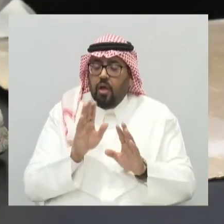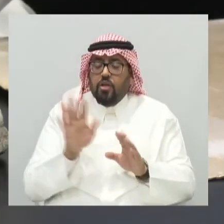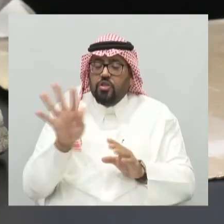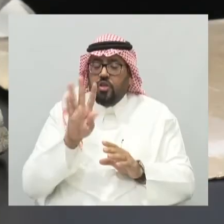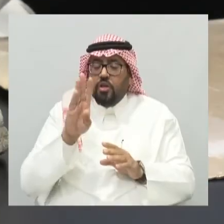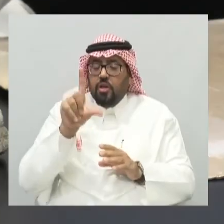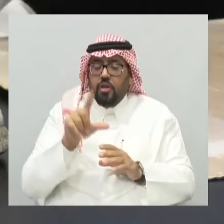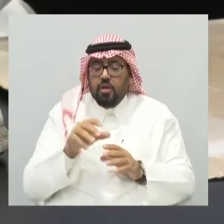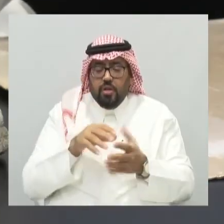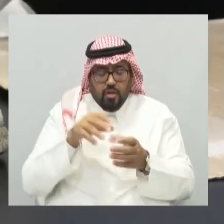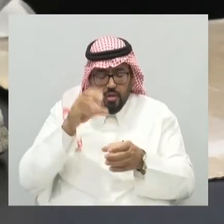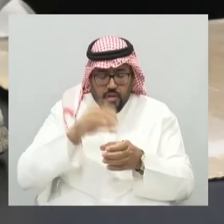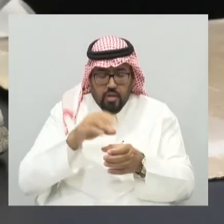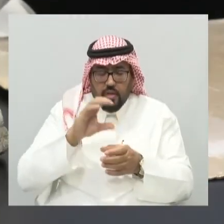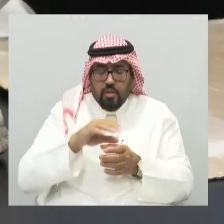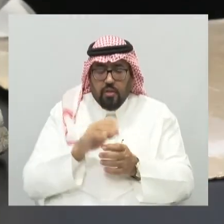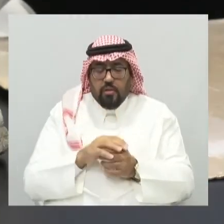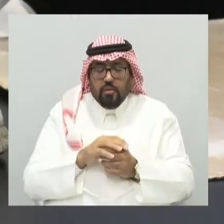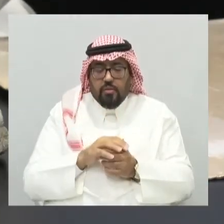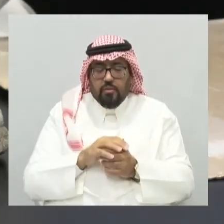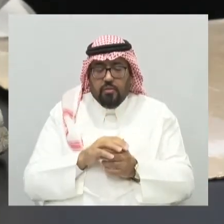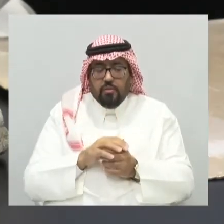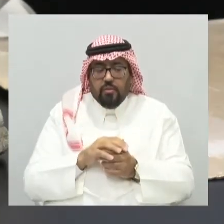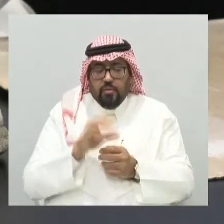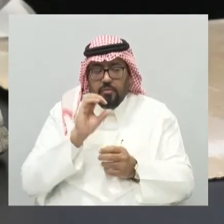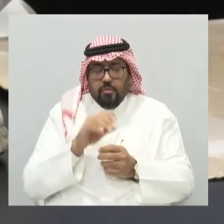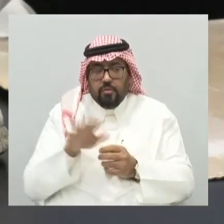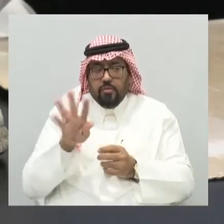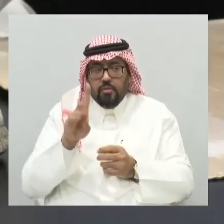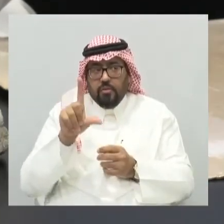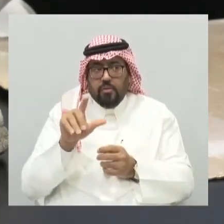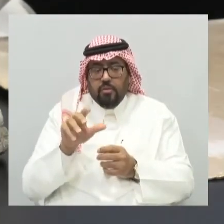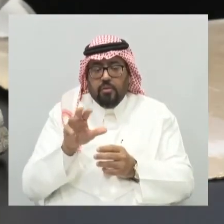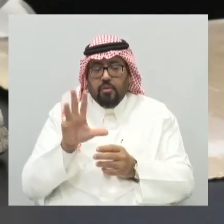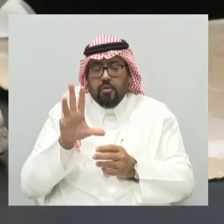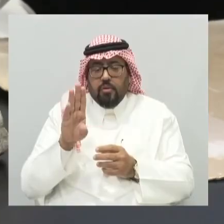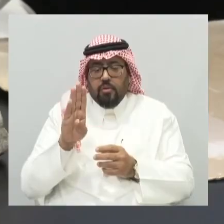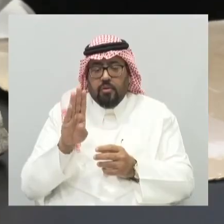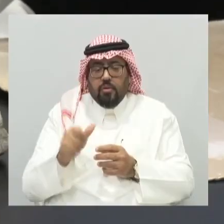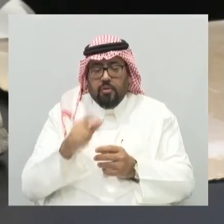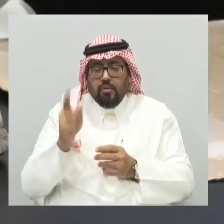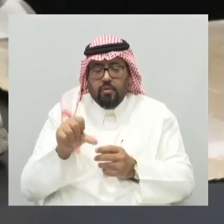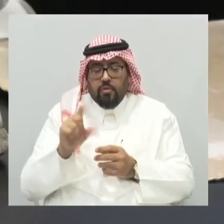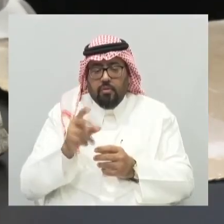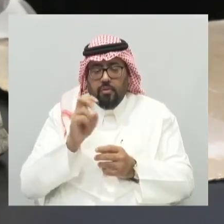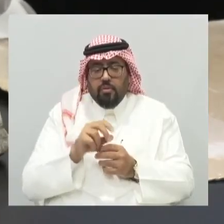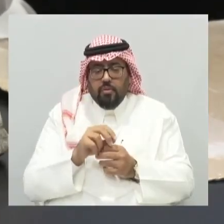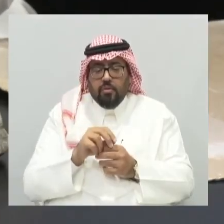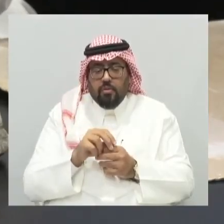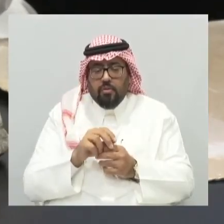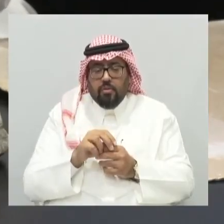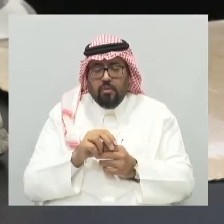شكل الاناء عندي هنا الماء ما اخذ شكل القاروره وعندي ايضا